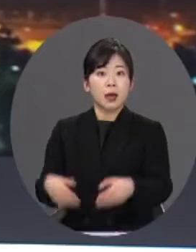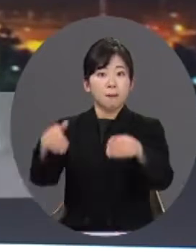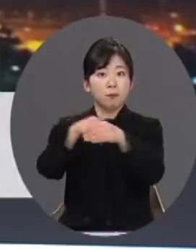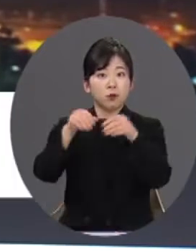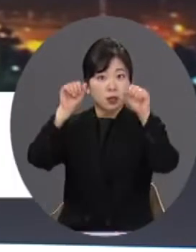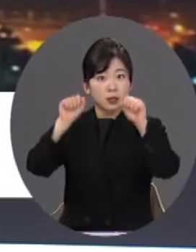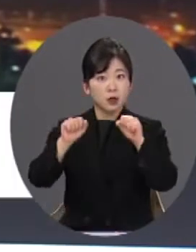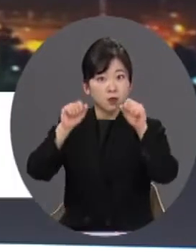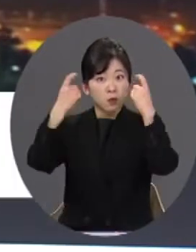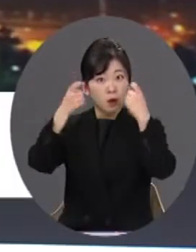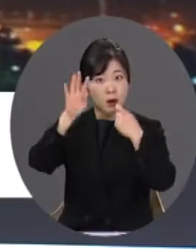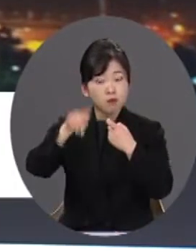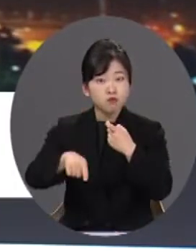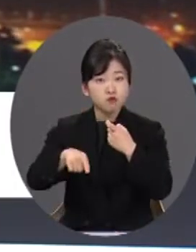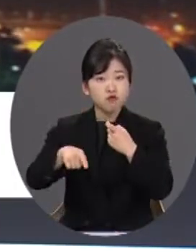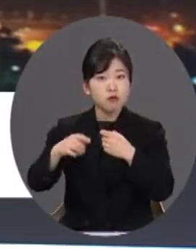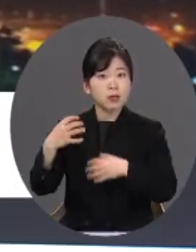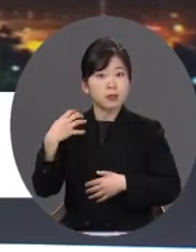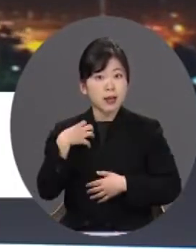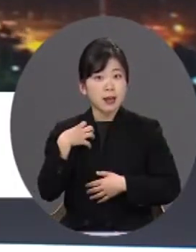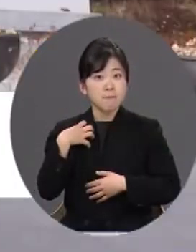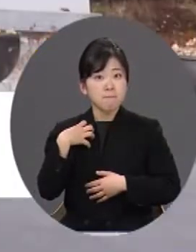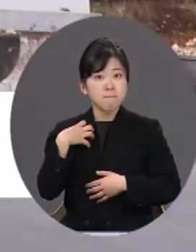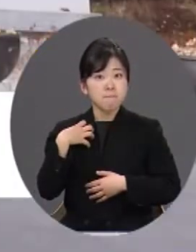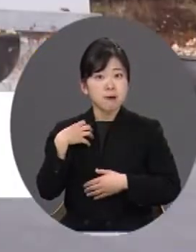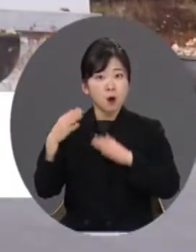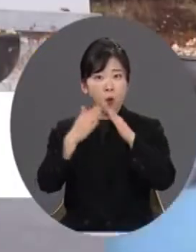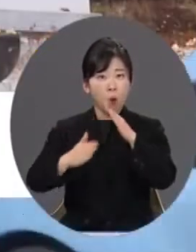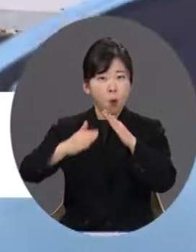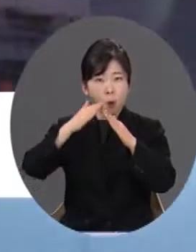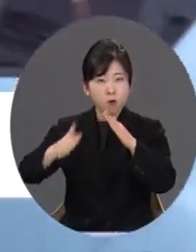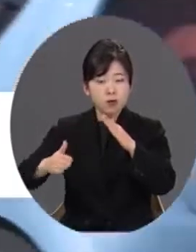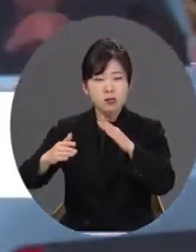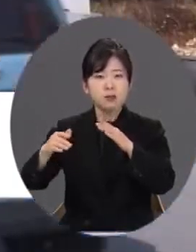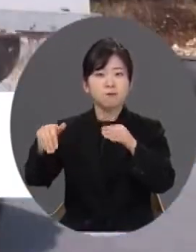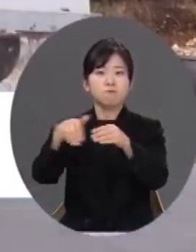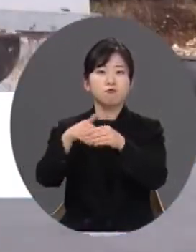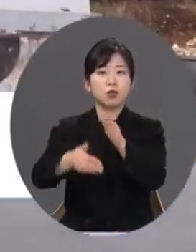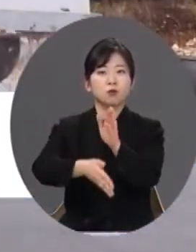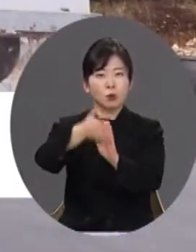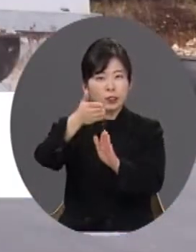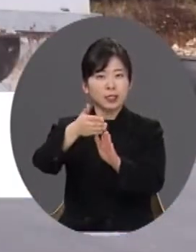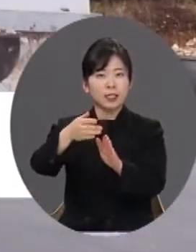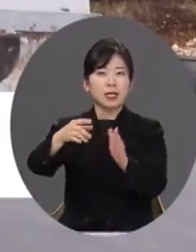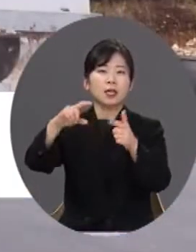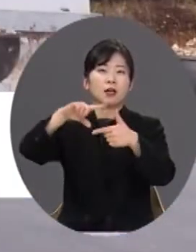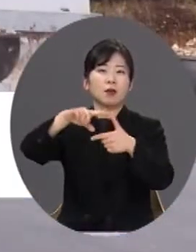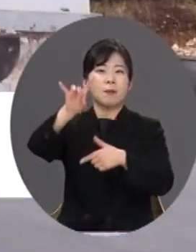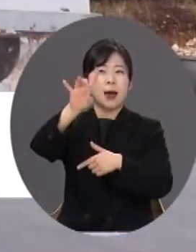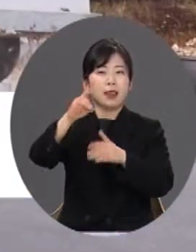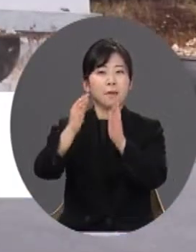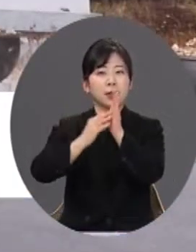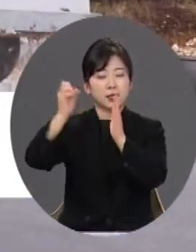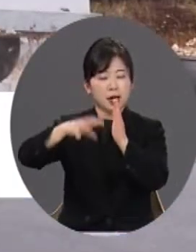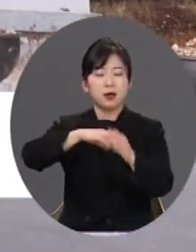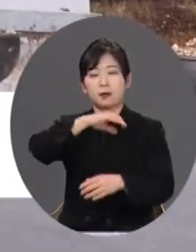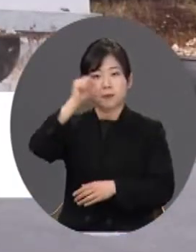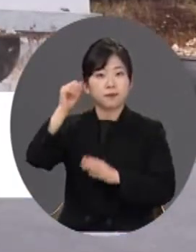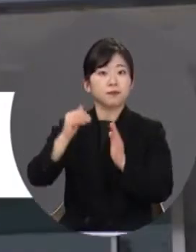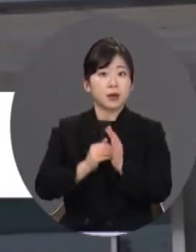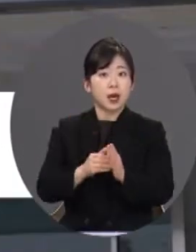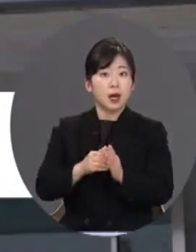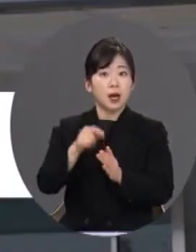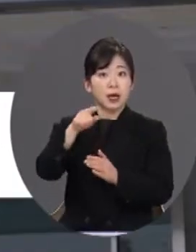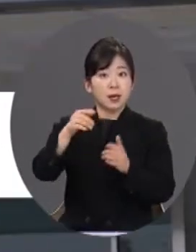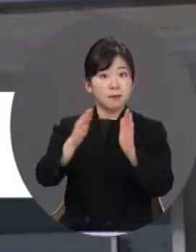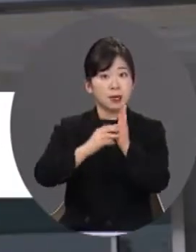문화체육관광부가 주관하는 법정 문화도시 의 경남에서는 유일하게 밀양 3 가 선정됐습니다 밀양시는 주민과